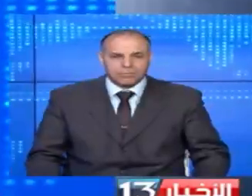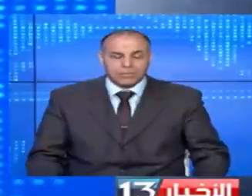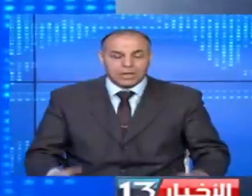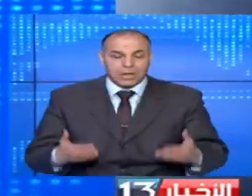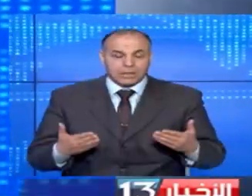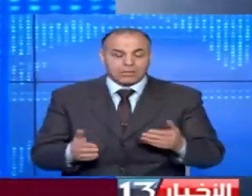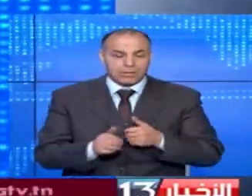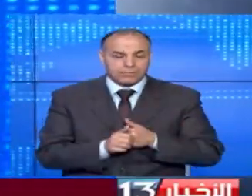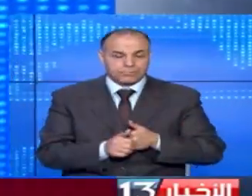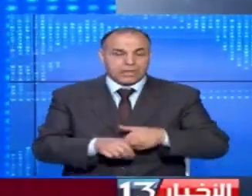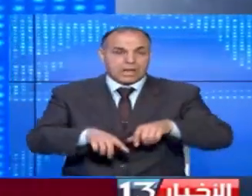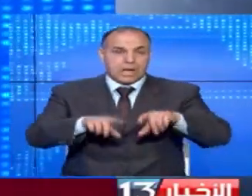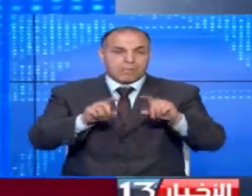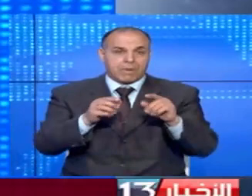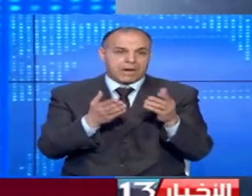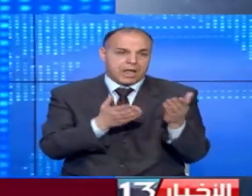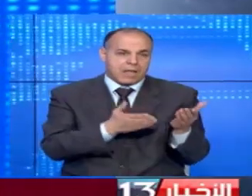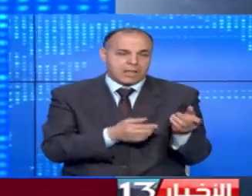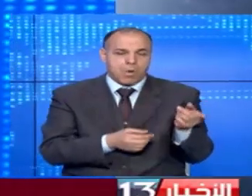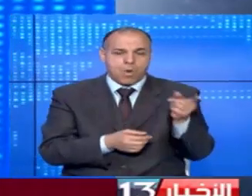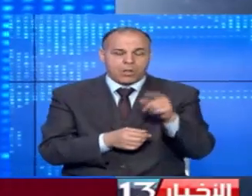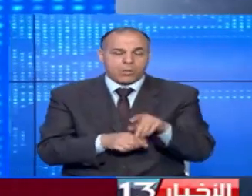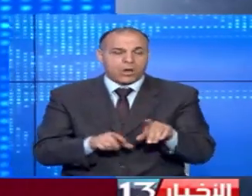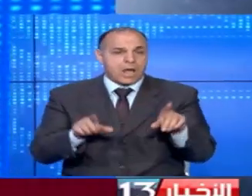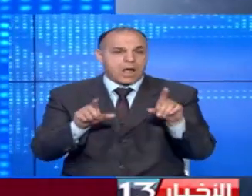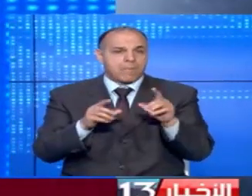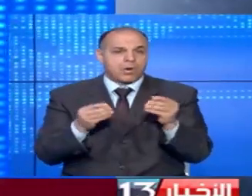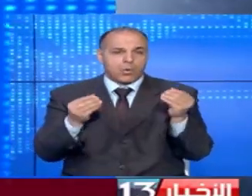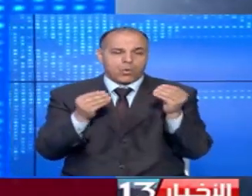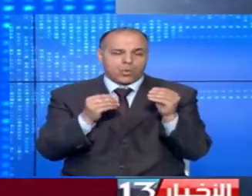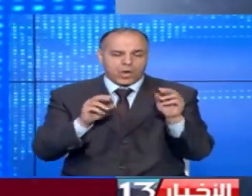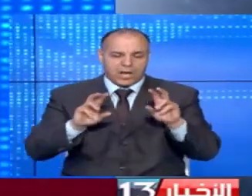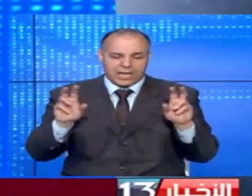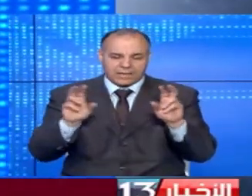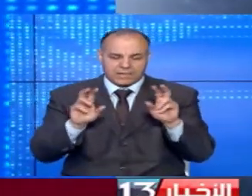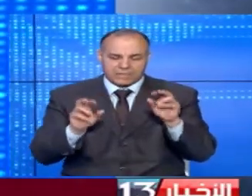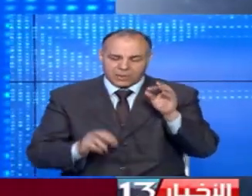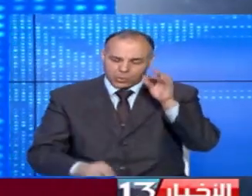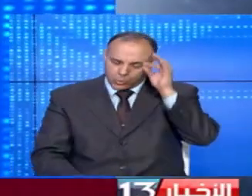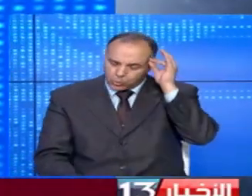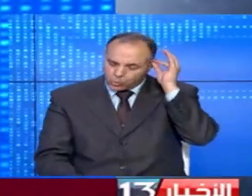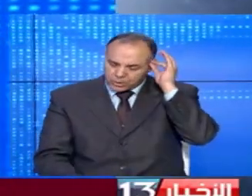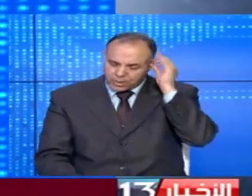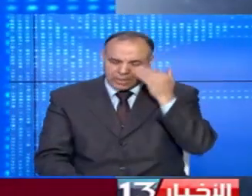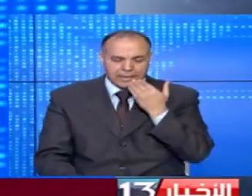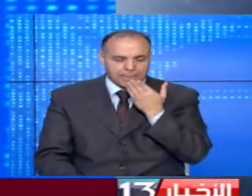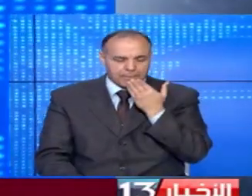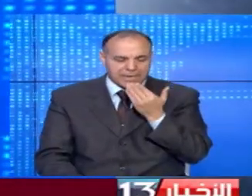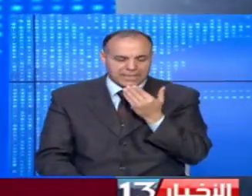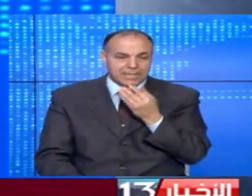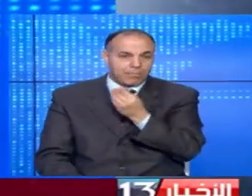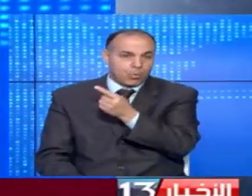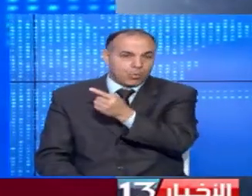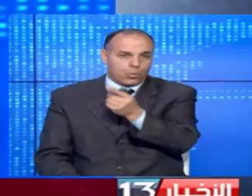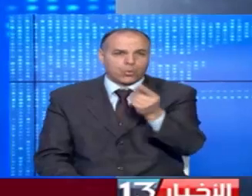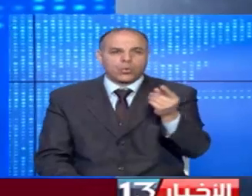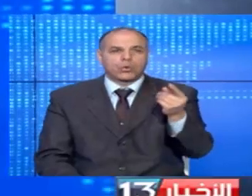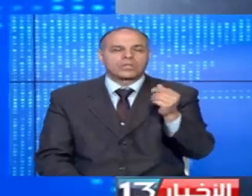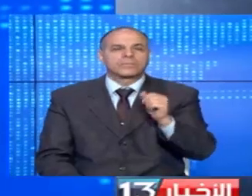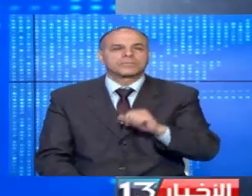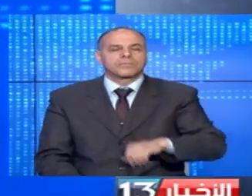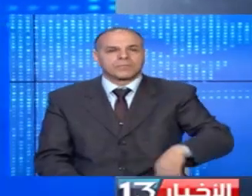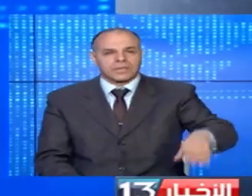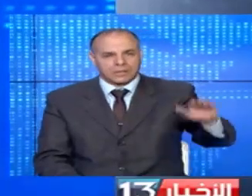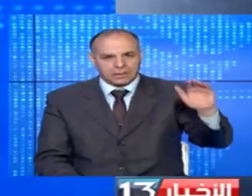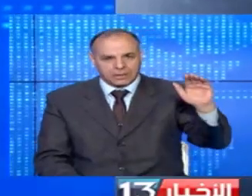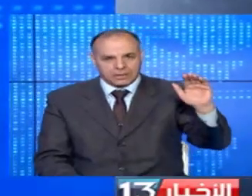ونشير في الختام الى انه بامكانكم متابعه هذه النشره وغيرها من الاخبار على بواب تاتي الفداء التونسيه شكرا لحسن